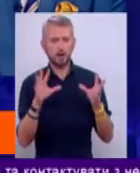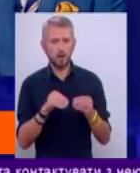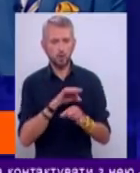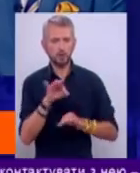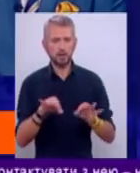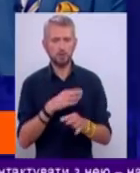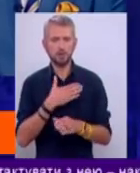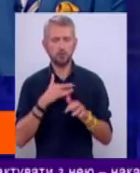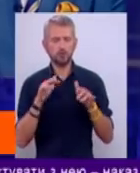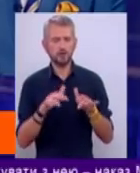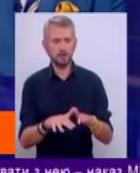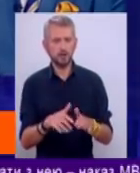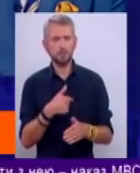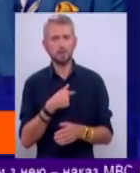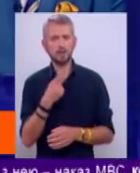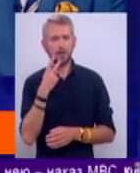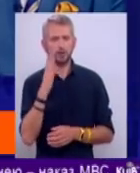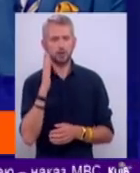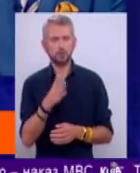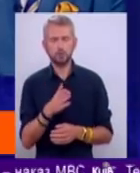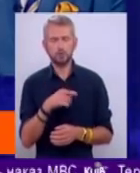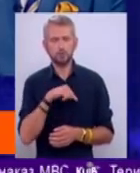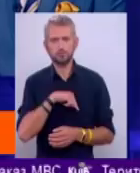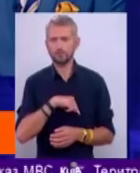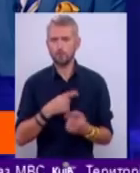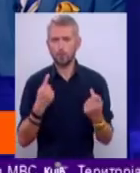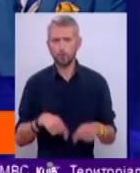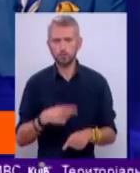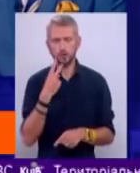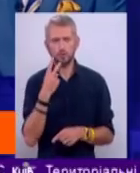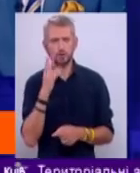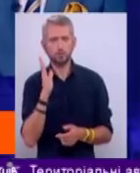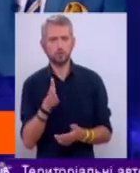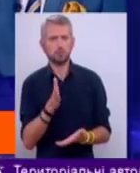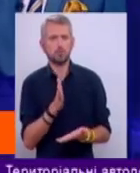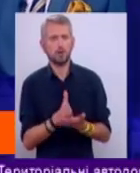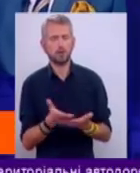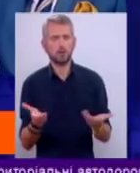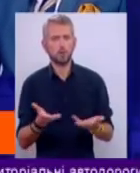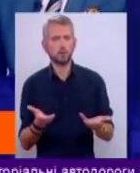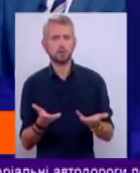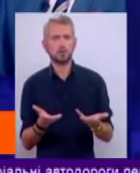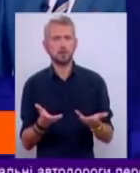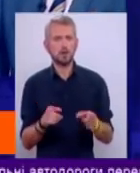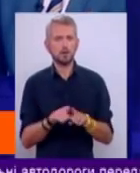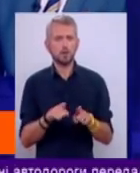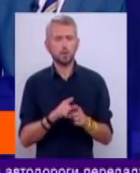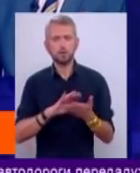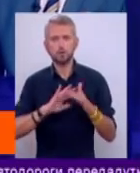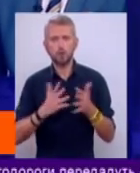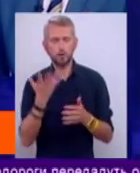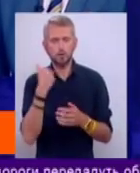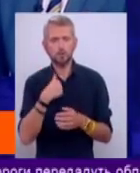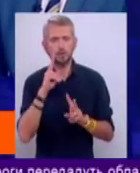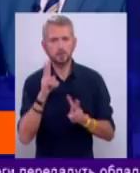схеми наших дій, ми завжди будемо в розпачі, ми завжди будемо мати якусь таку ситуацію, коли